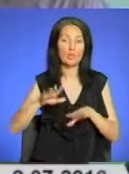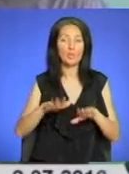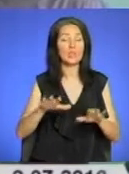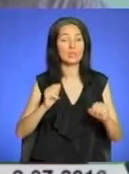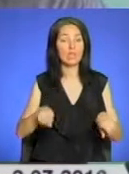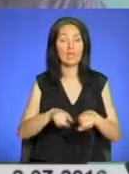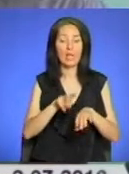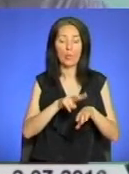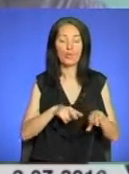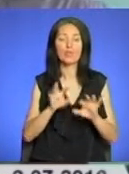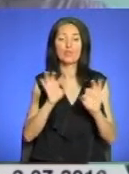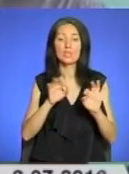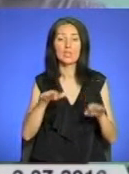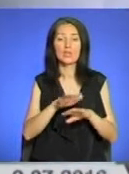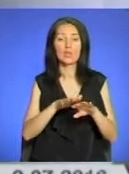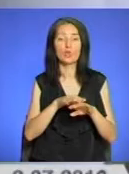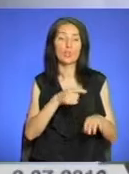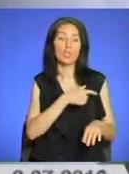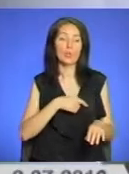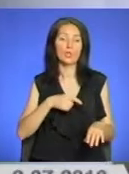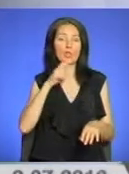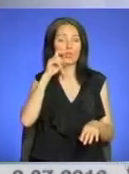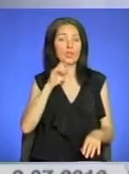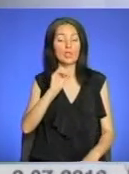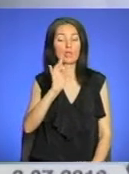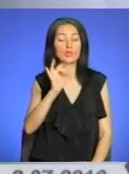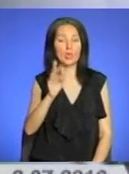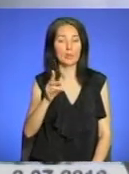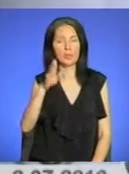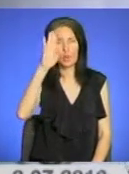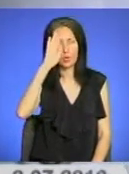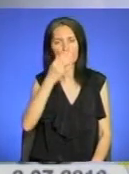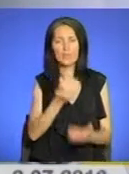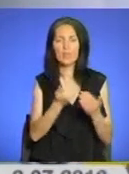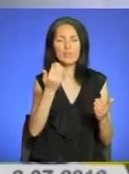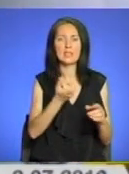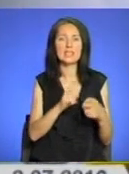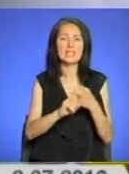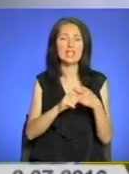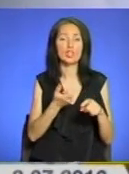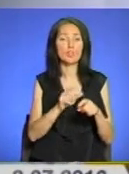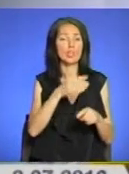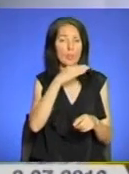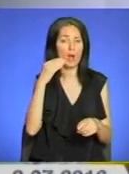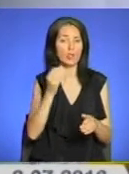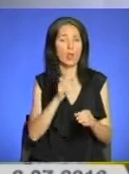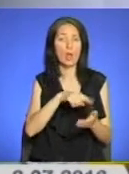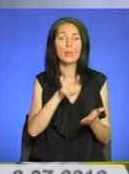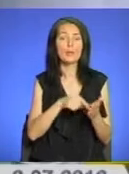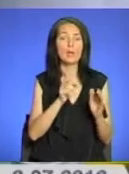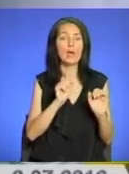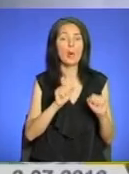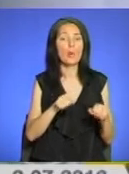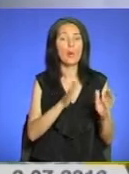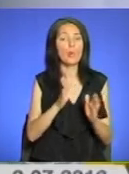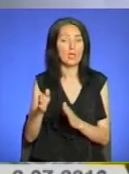висловив і народний депутат України Тарас Юрик. Хлопці, дуже важливо, від вас залежить дуже багато, тому що питання правопорядку, воно дуже